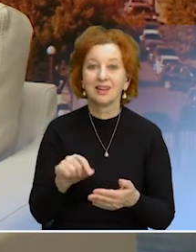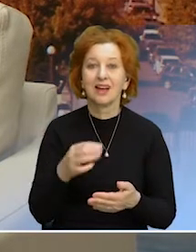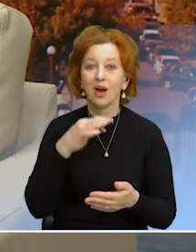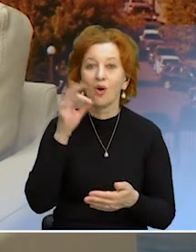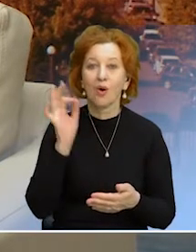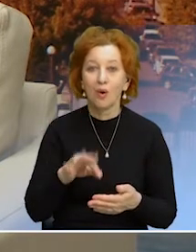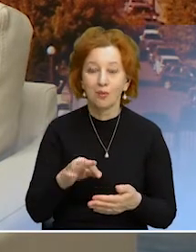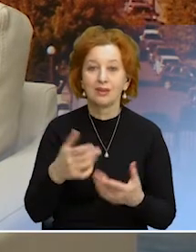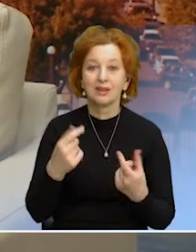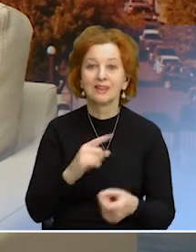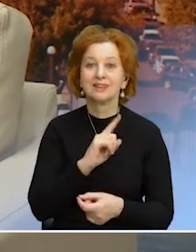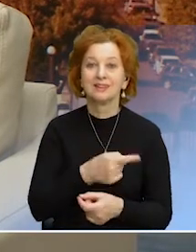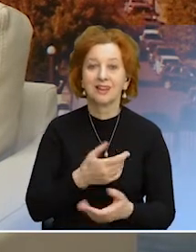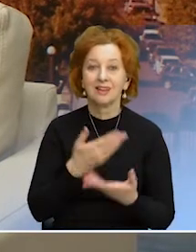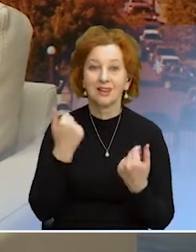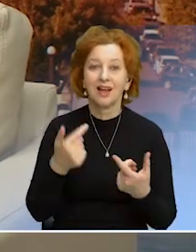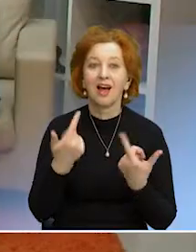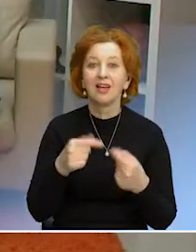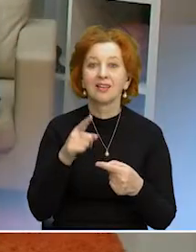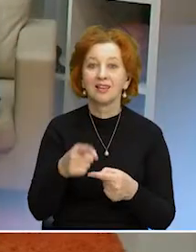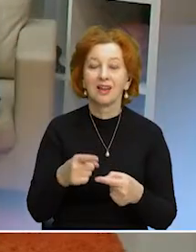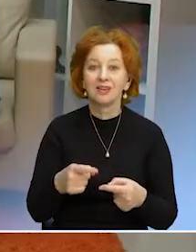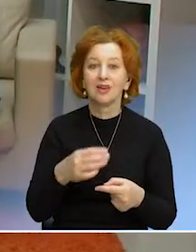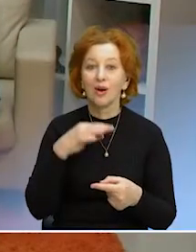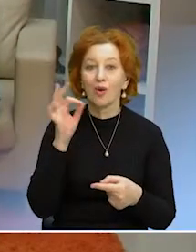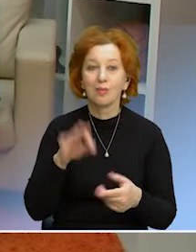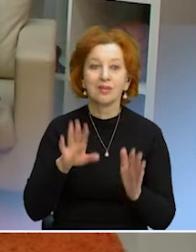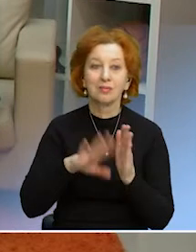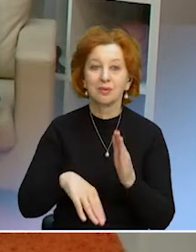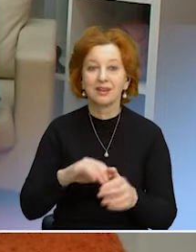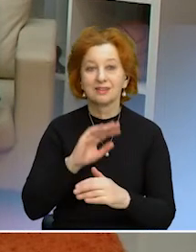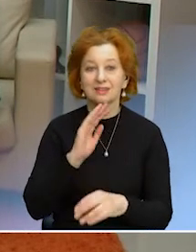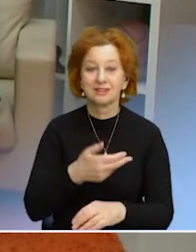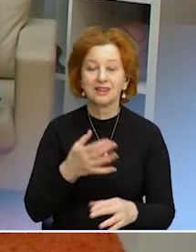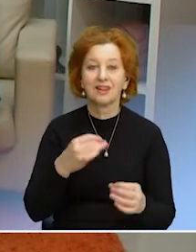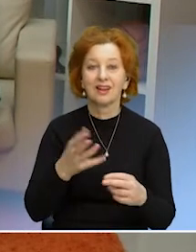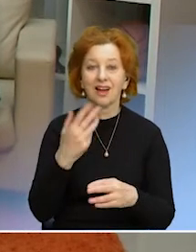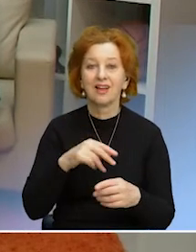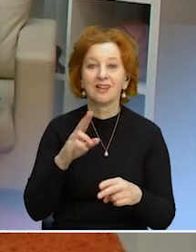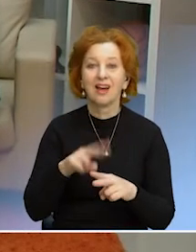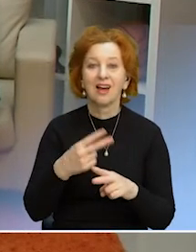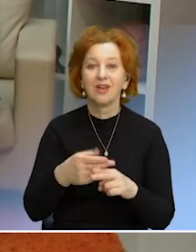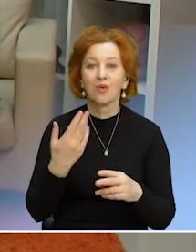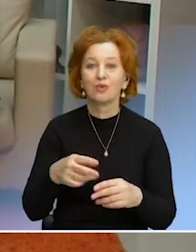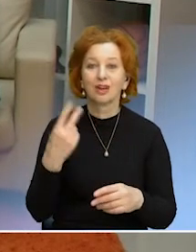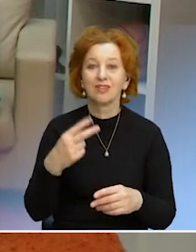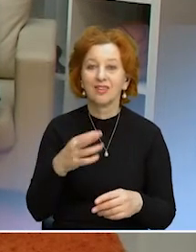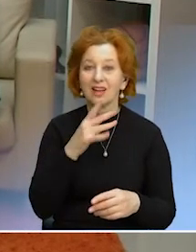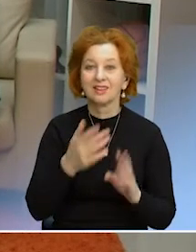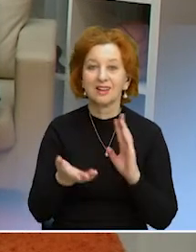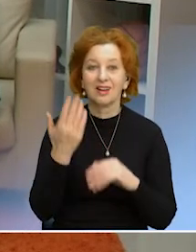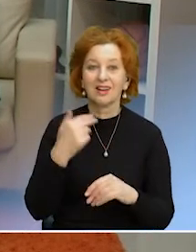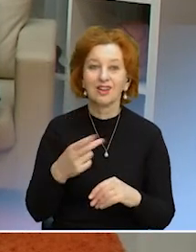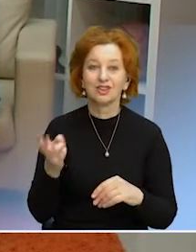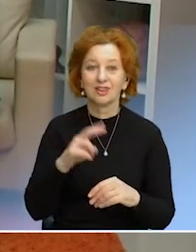ты опытный и с силами, а где ты опытный, но уже без сил. Вы знаете, мне когда было лет, ну, наверное, 20, я пришла в